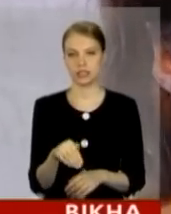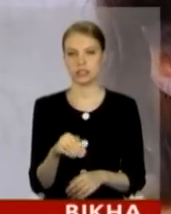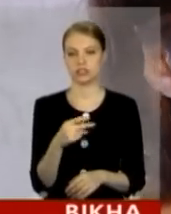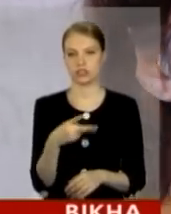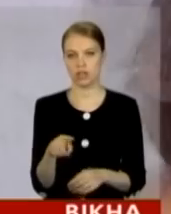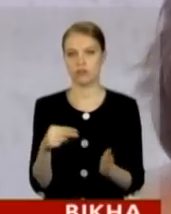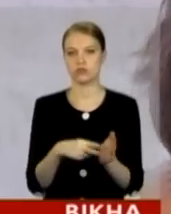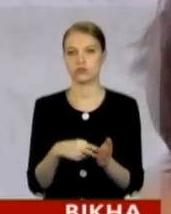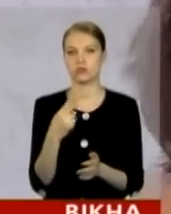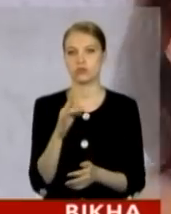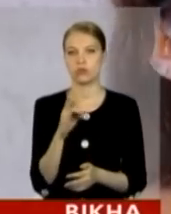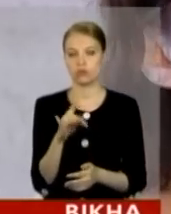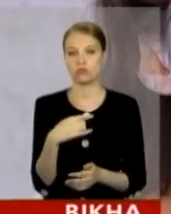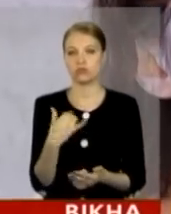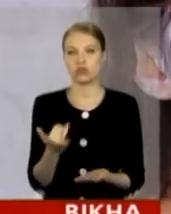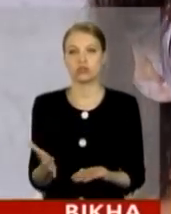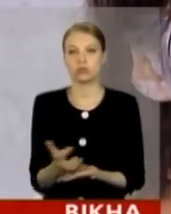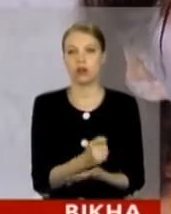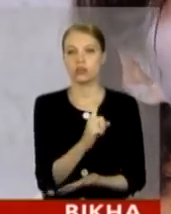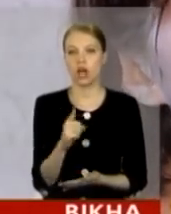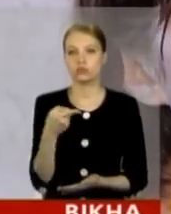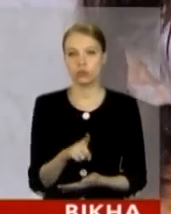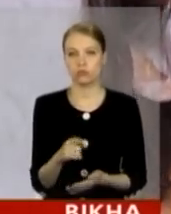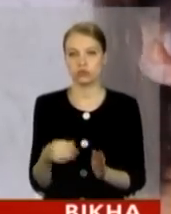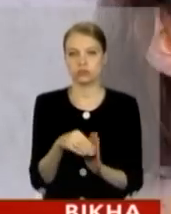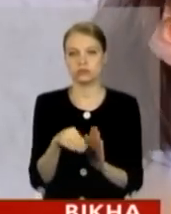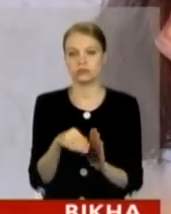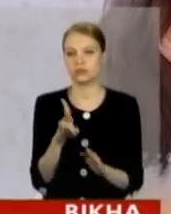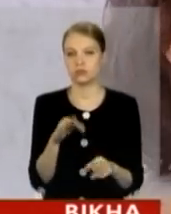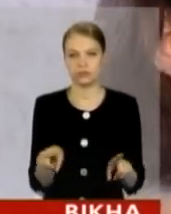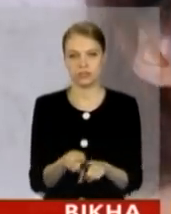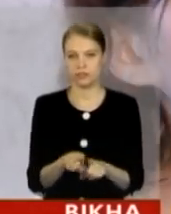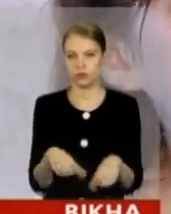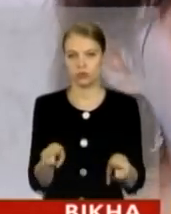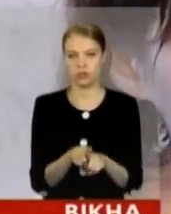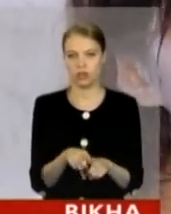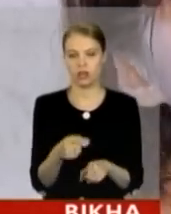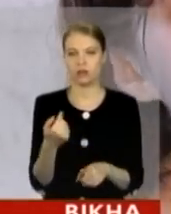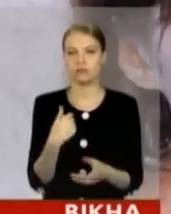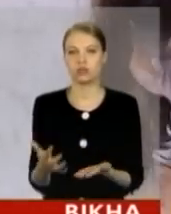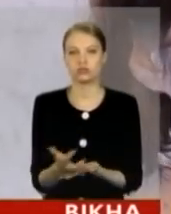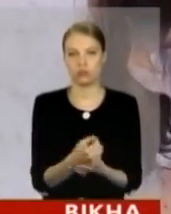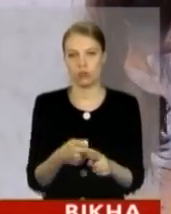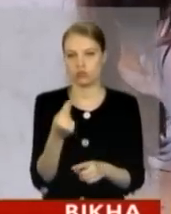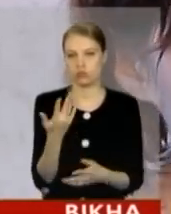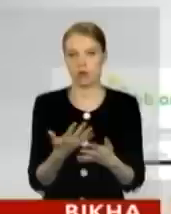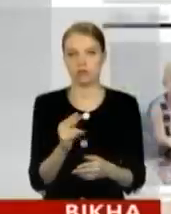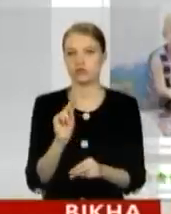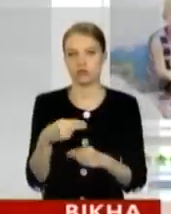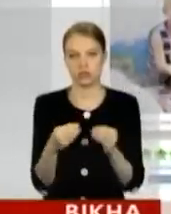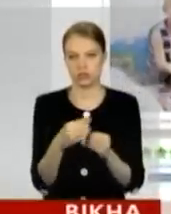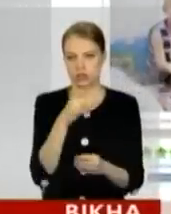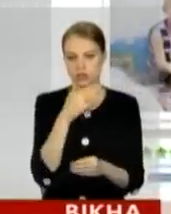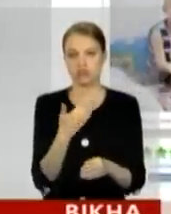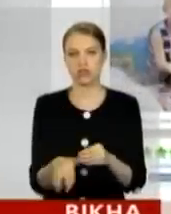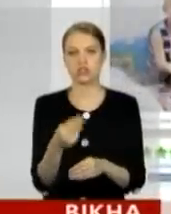євро стоїть донор. Собираємо зараз кожну копійку, все збираємо, ну все одно це ми її зберемо хоч через 10, якщо зберемо.